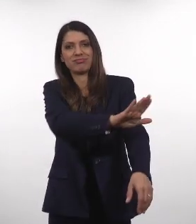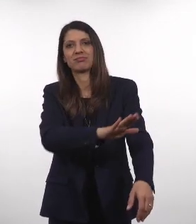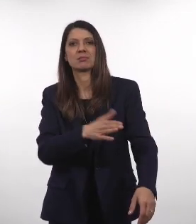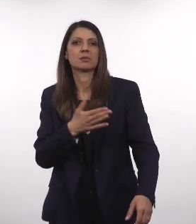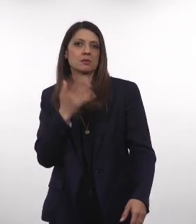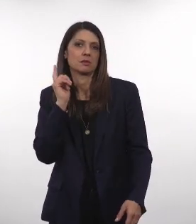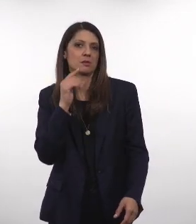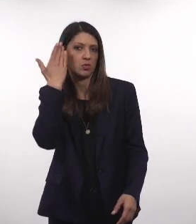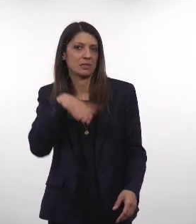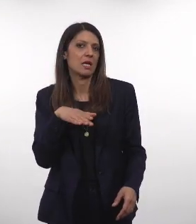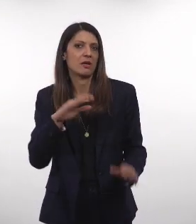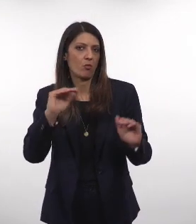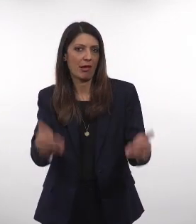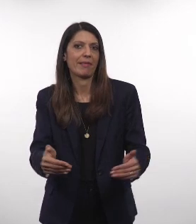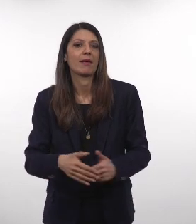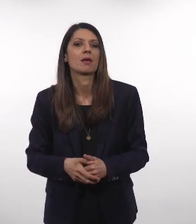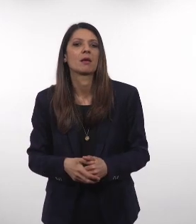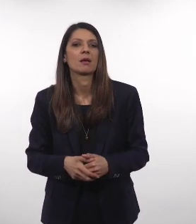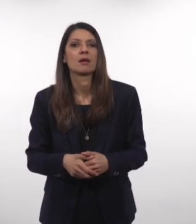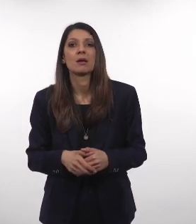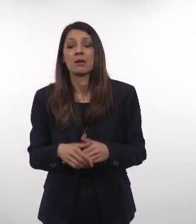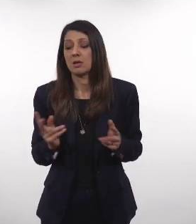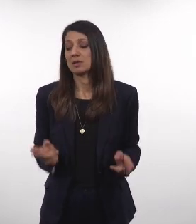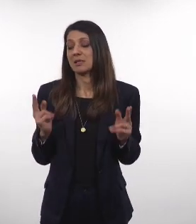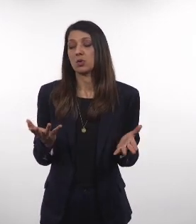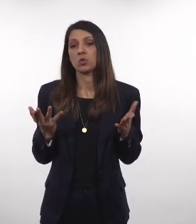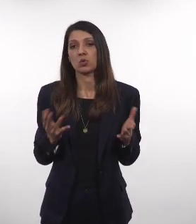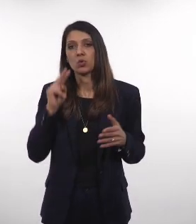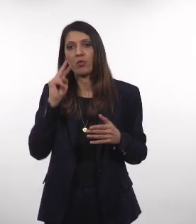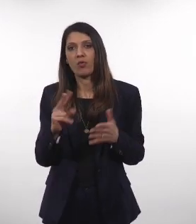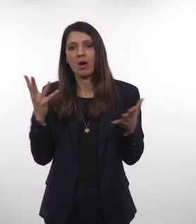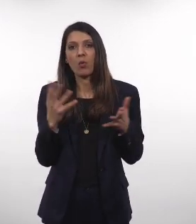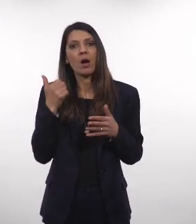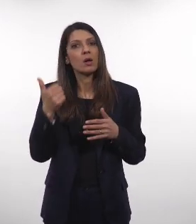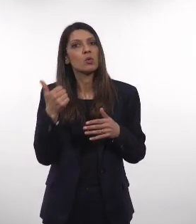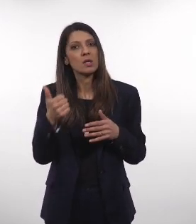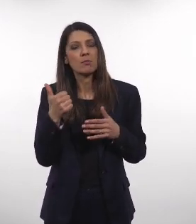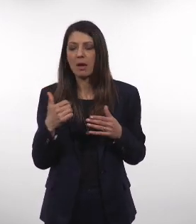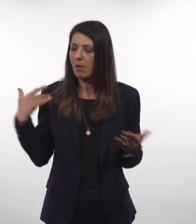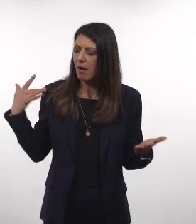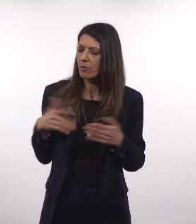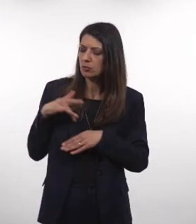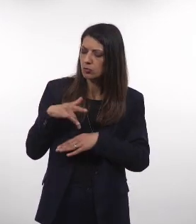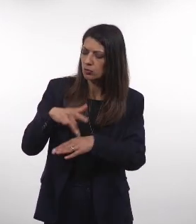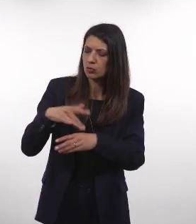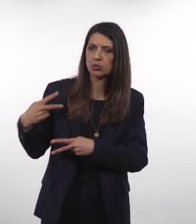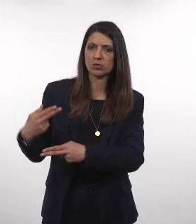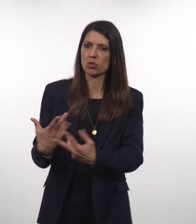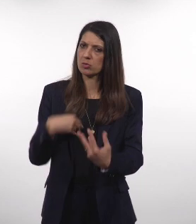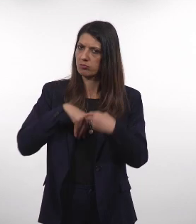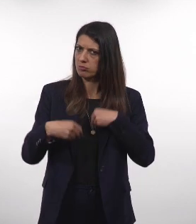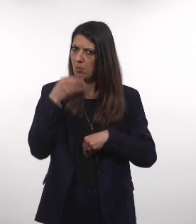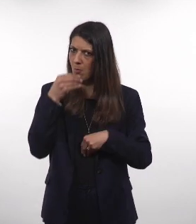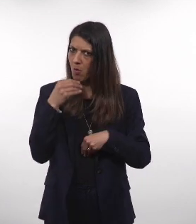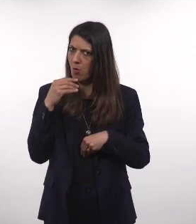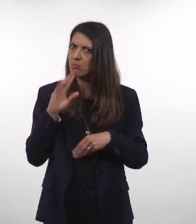faut qu'on interrompe la séance. Lors de la séance d'aujourd'hui, on peut voir que Mohamed n'a pas perdu les acquis des précédentes séances réalisées. Il